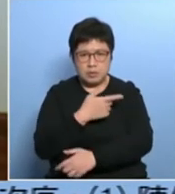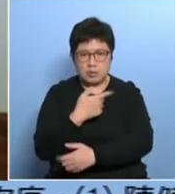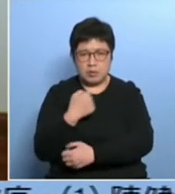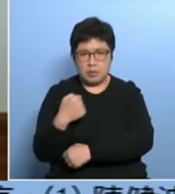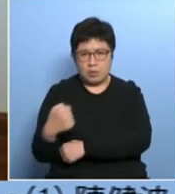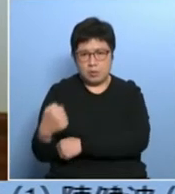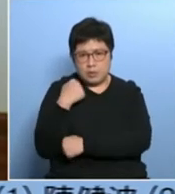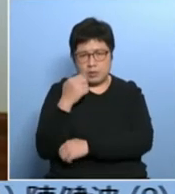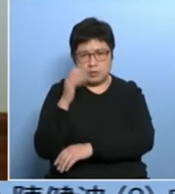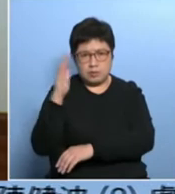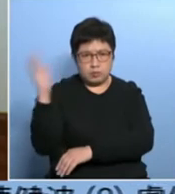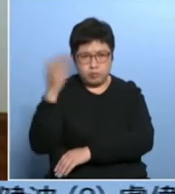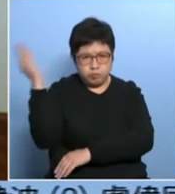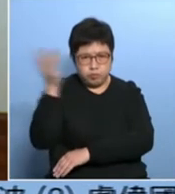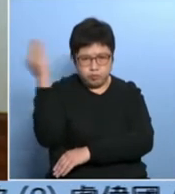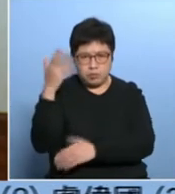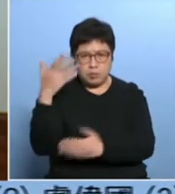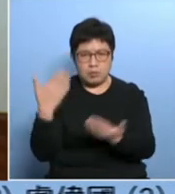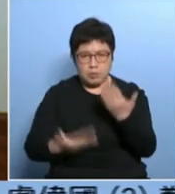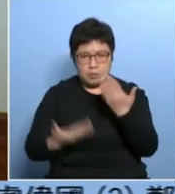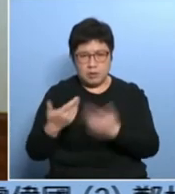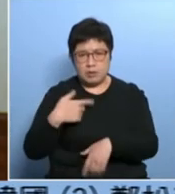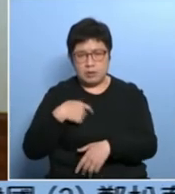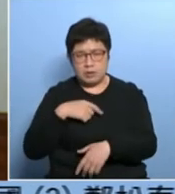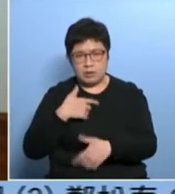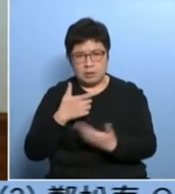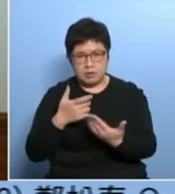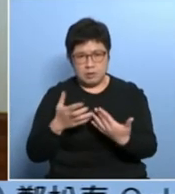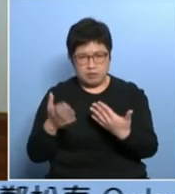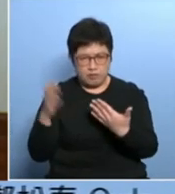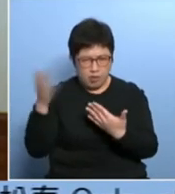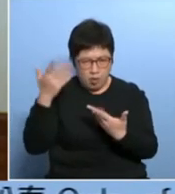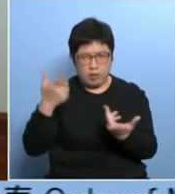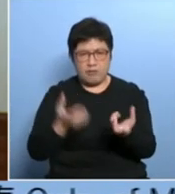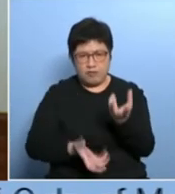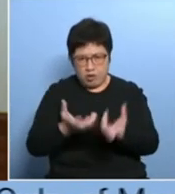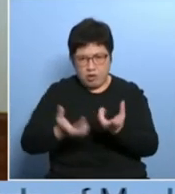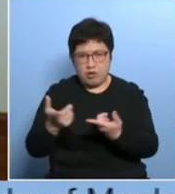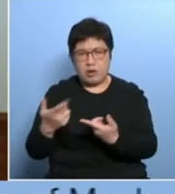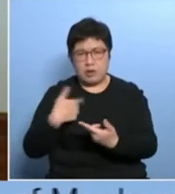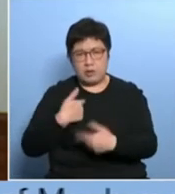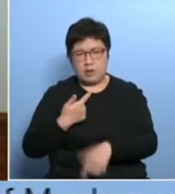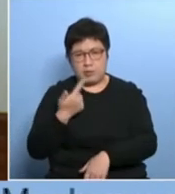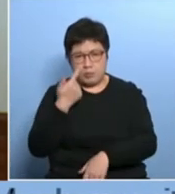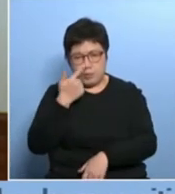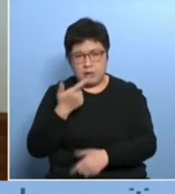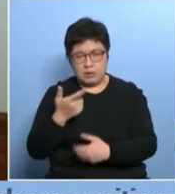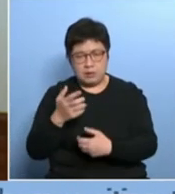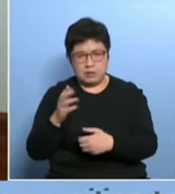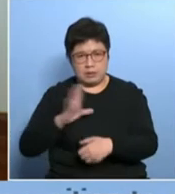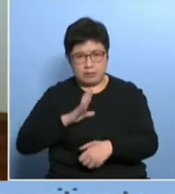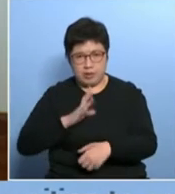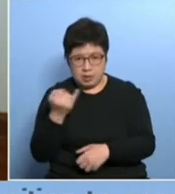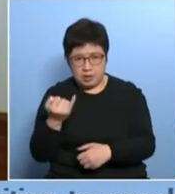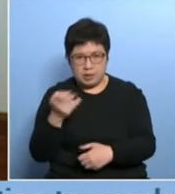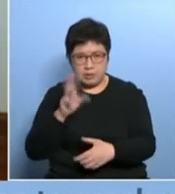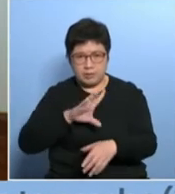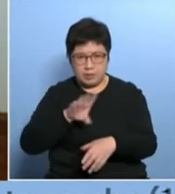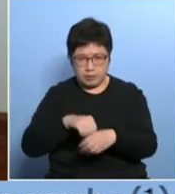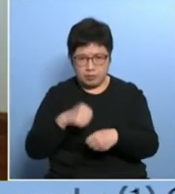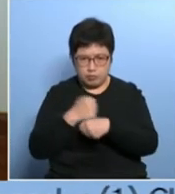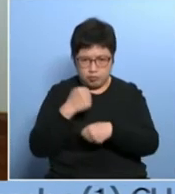颱風或其他大規模天災引起的極端情況，當中包括上